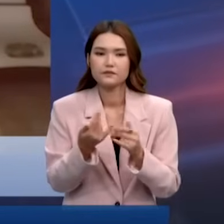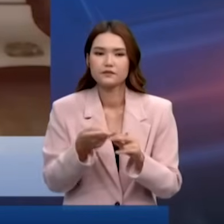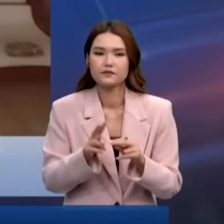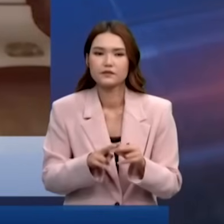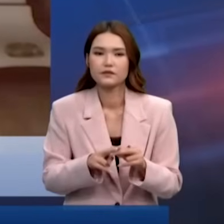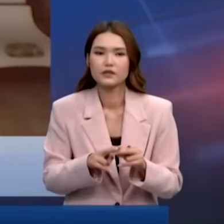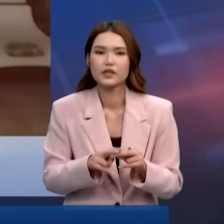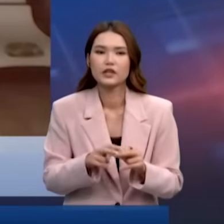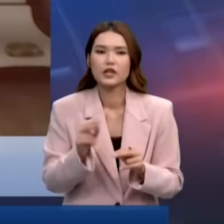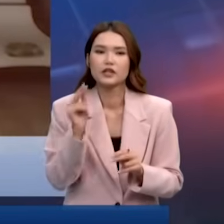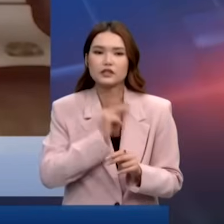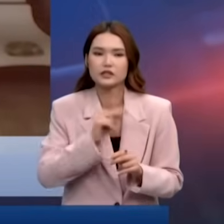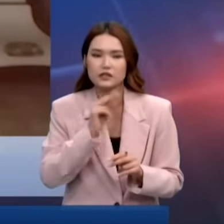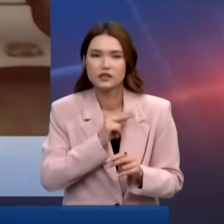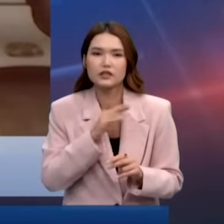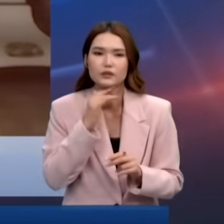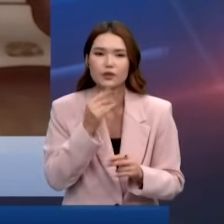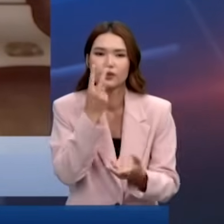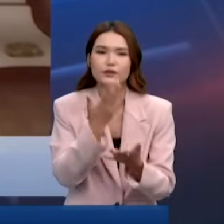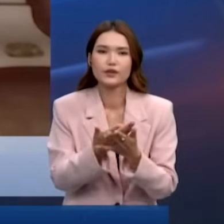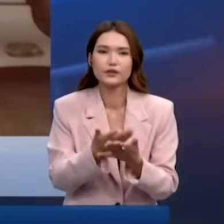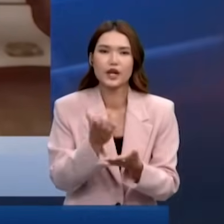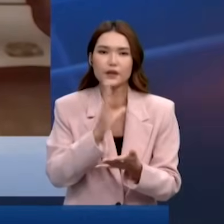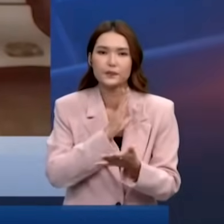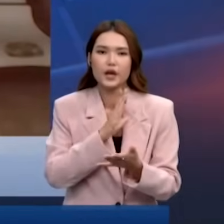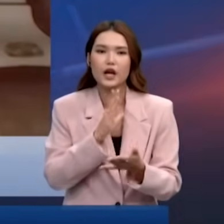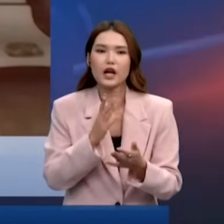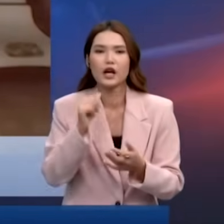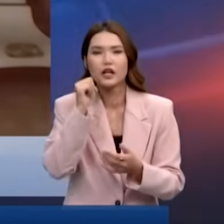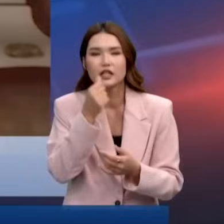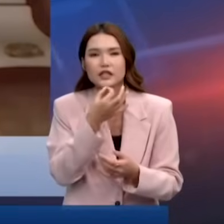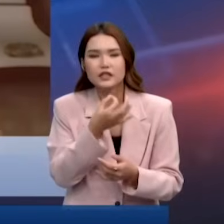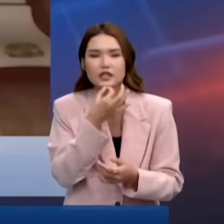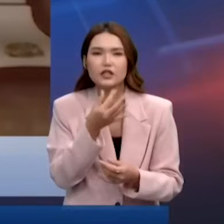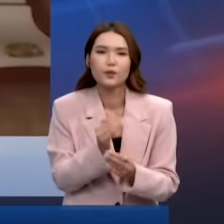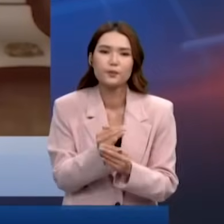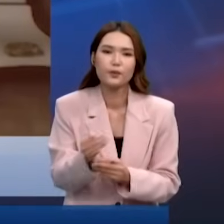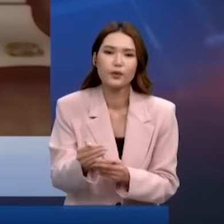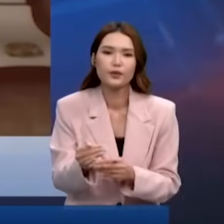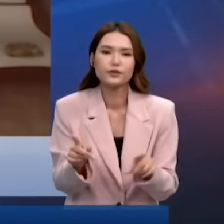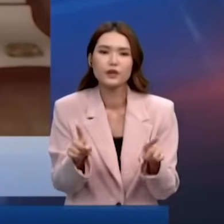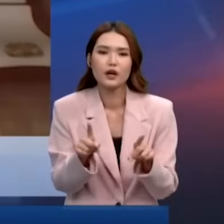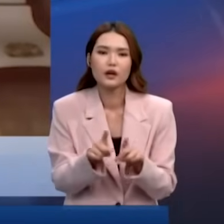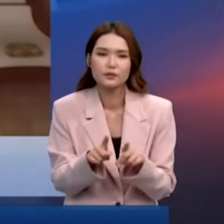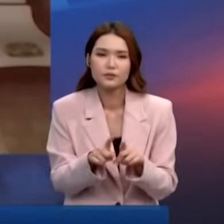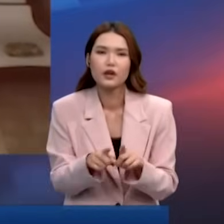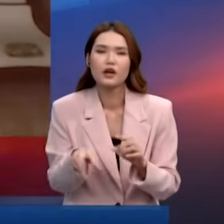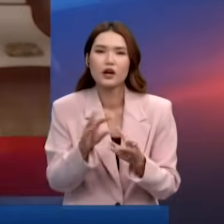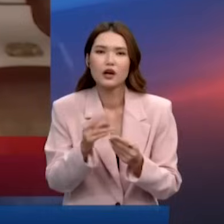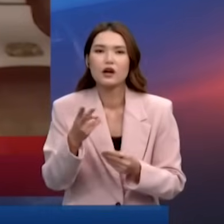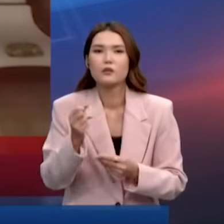стратегиялық жобасы Байқоңырдан кету. Сондықтан ерте ме, кеш пе, олар Байқоңырдан кетеді.